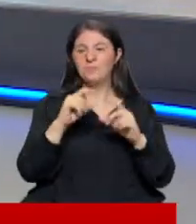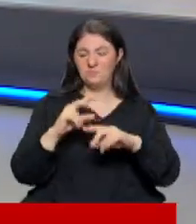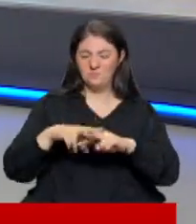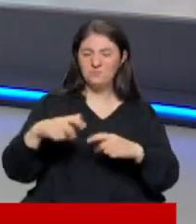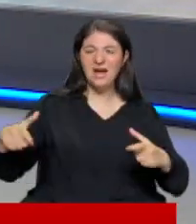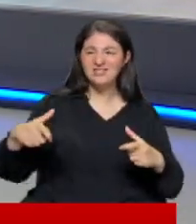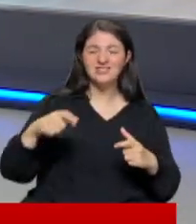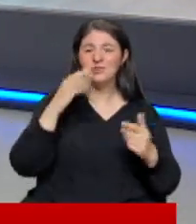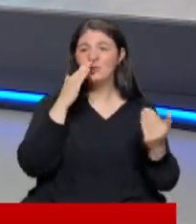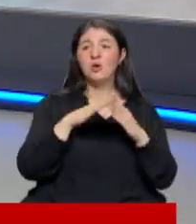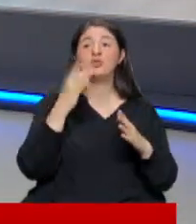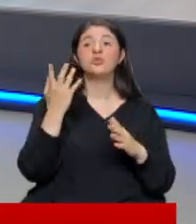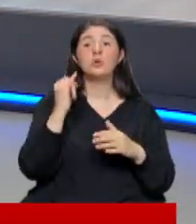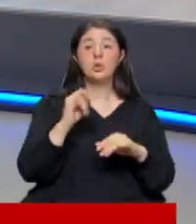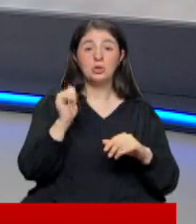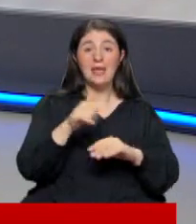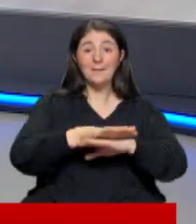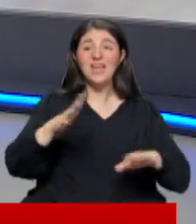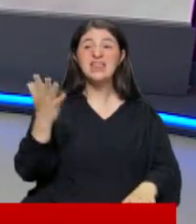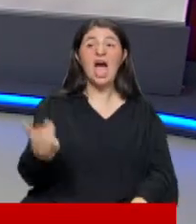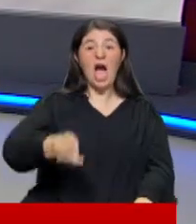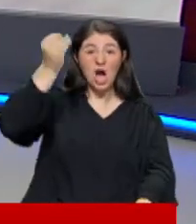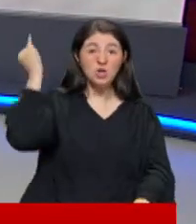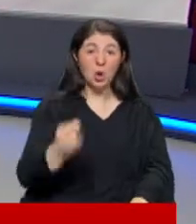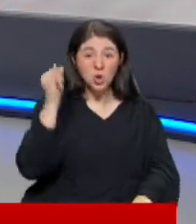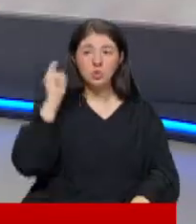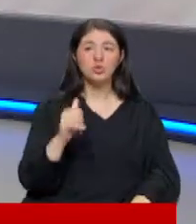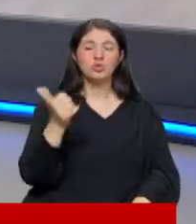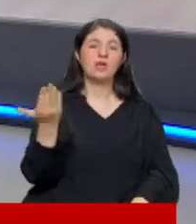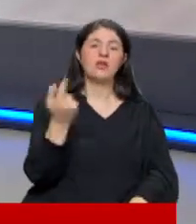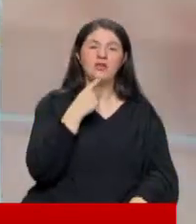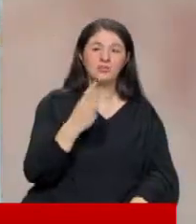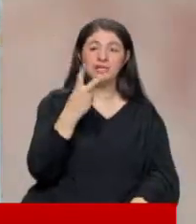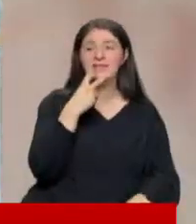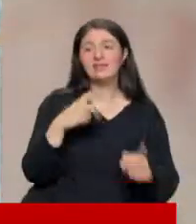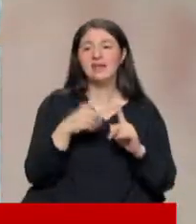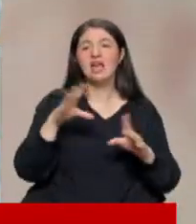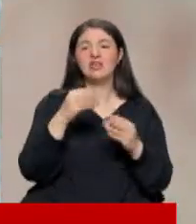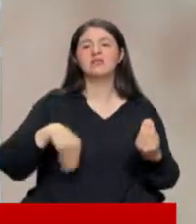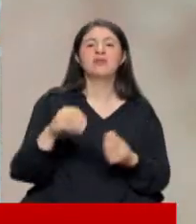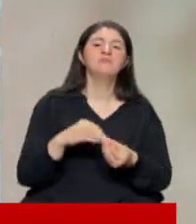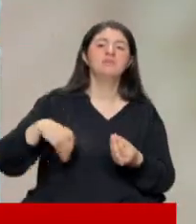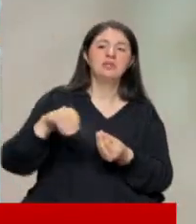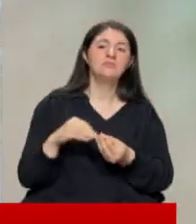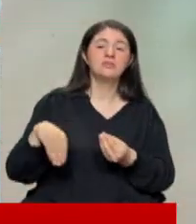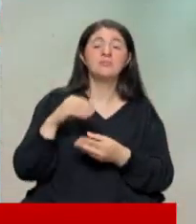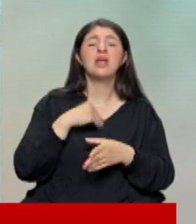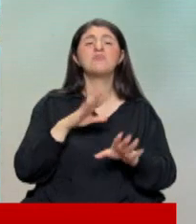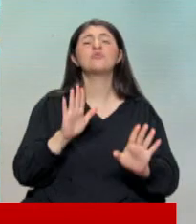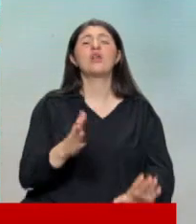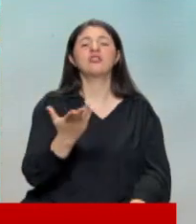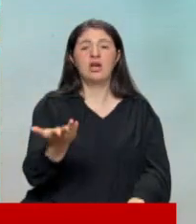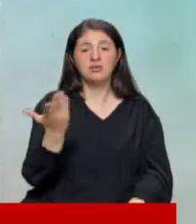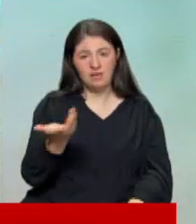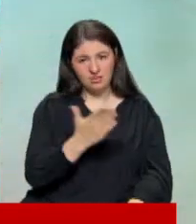kötü günler bitti daha kötü günler geliyor manşetiyle çıkmış Sözcü 2 yıldır her şey zamlanıyor sanmayın duracak